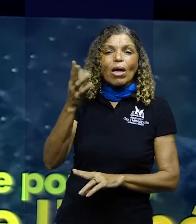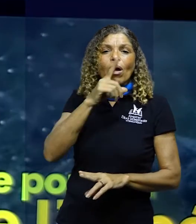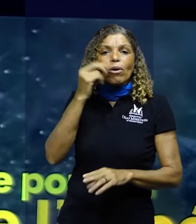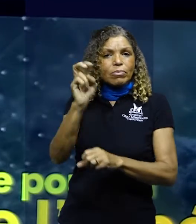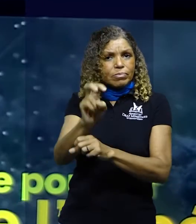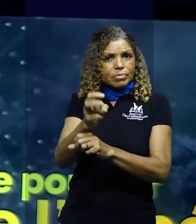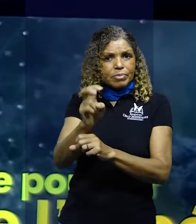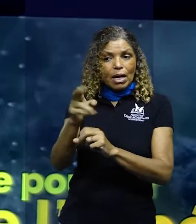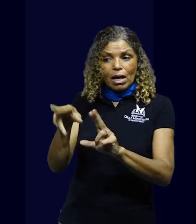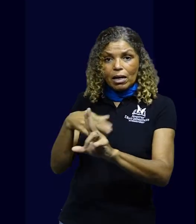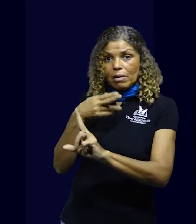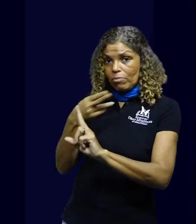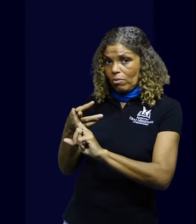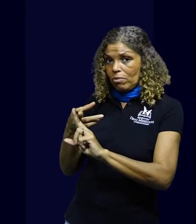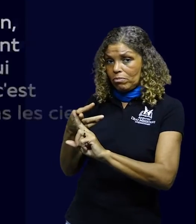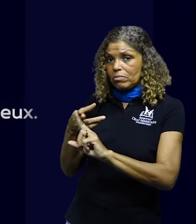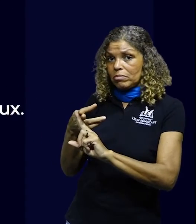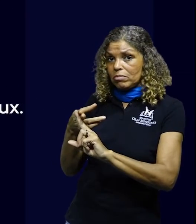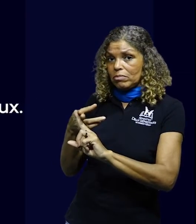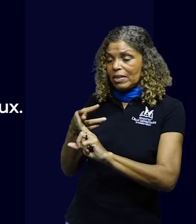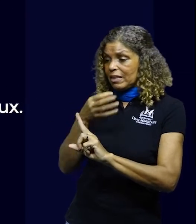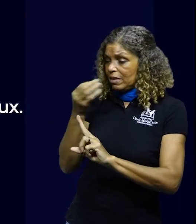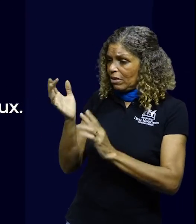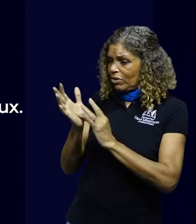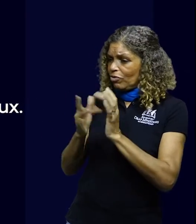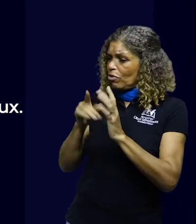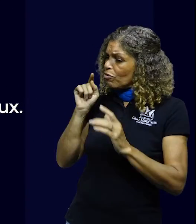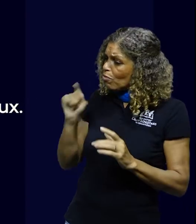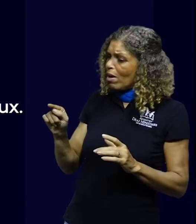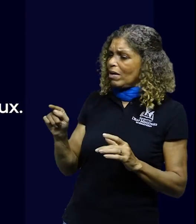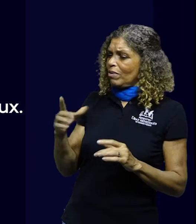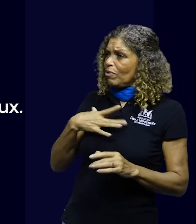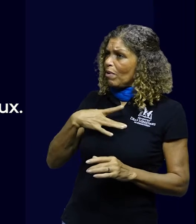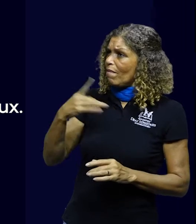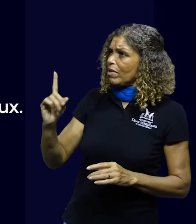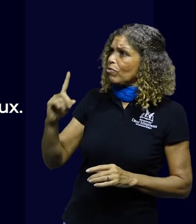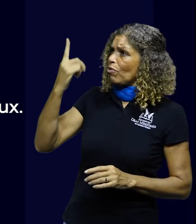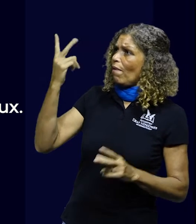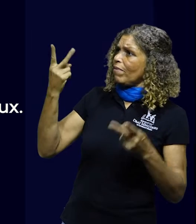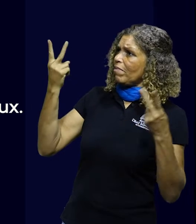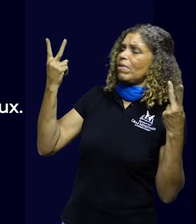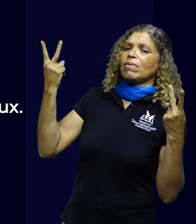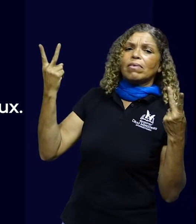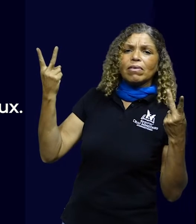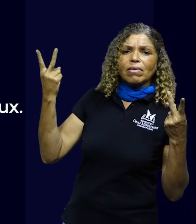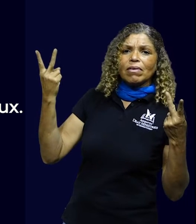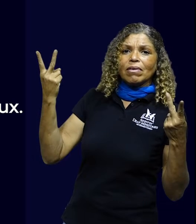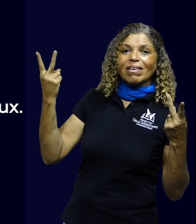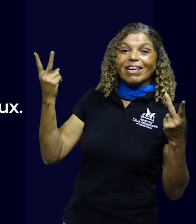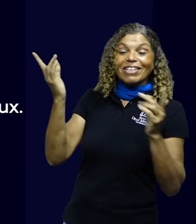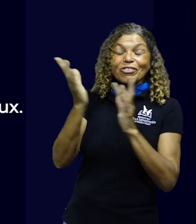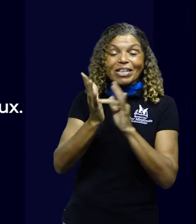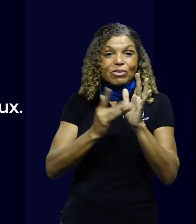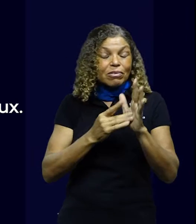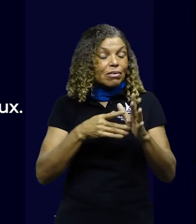question au verset 16, et Pierre va dire, « Tu es le Christ, le Fils du Dieu vivant. » Et Jésus